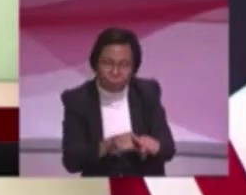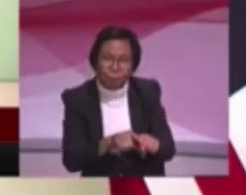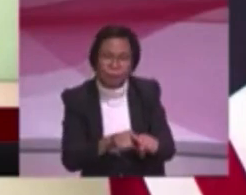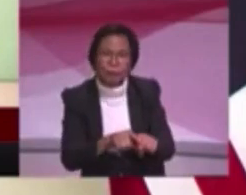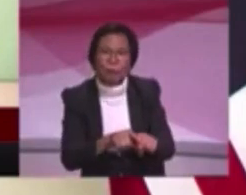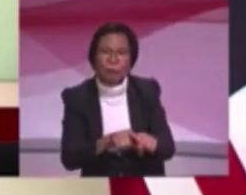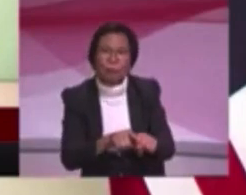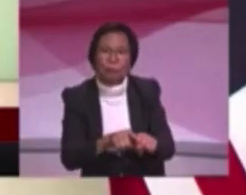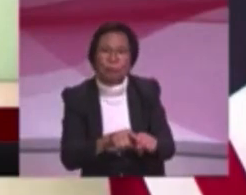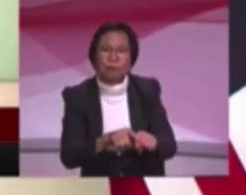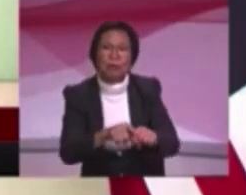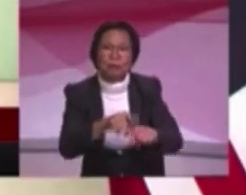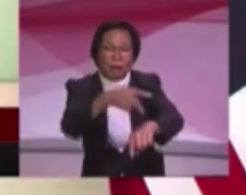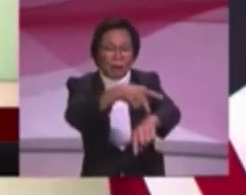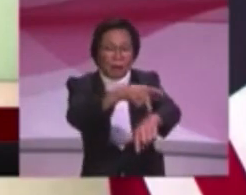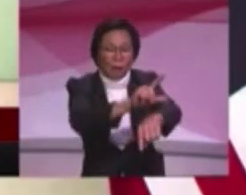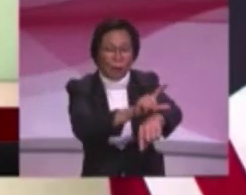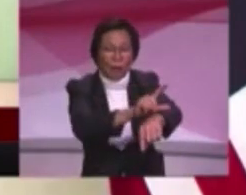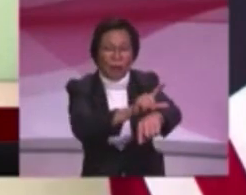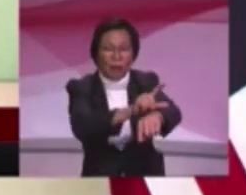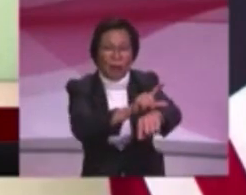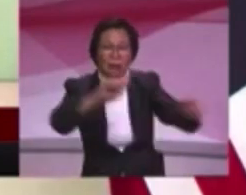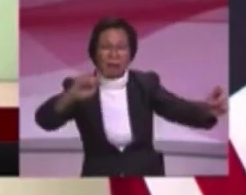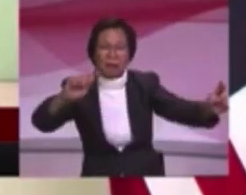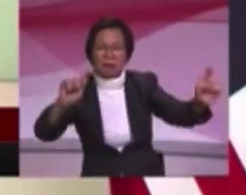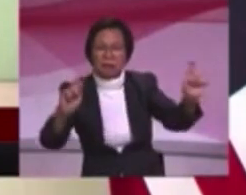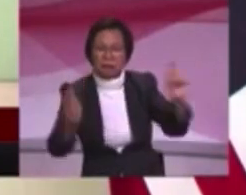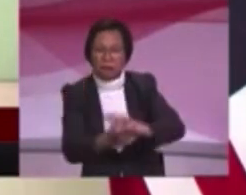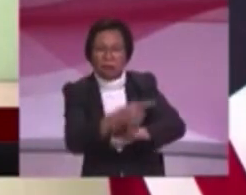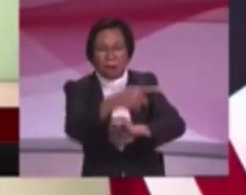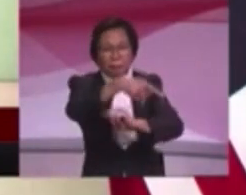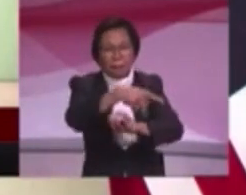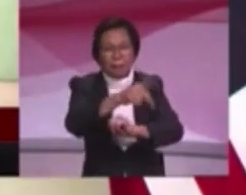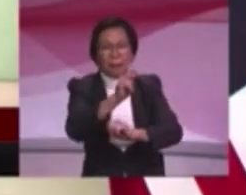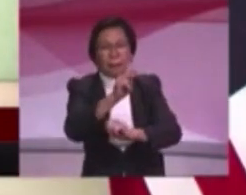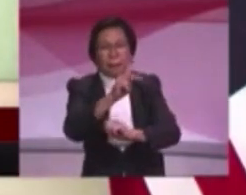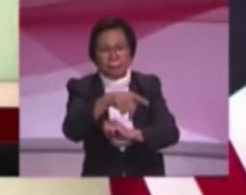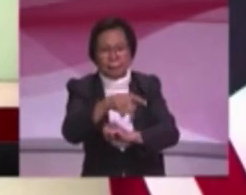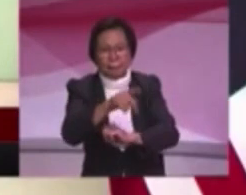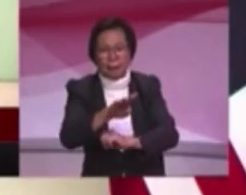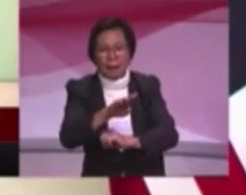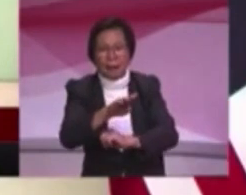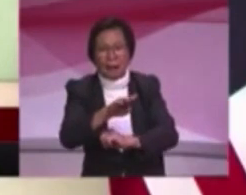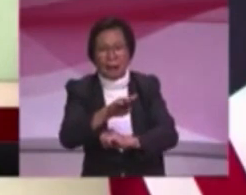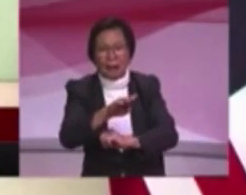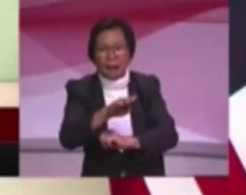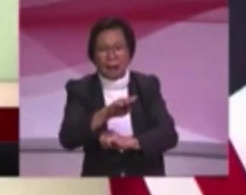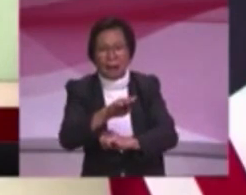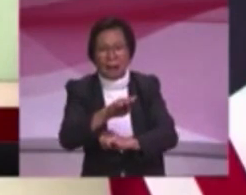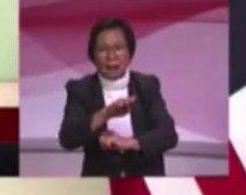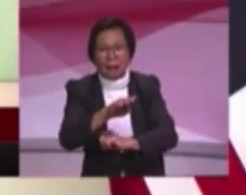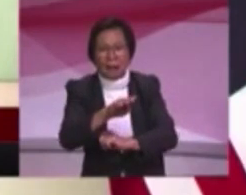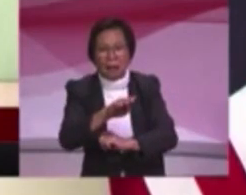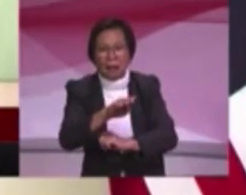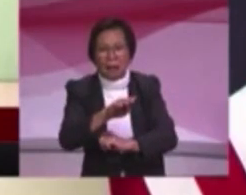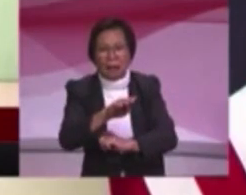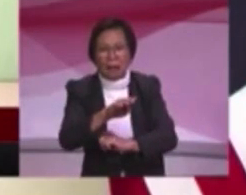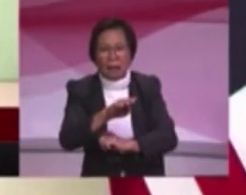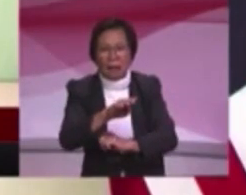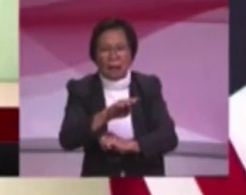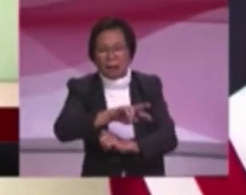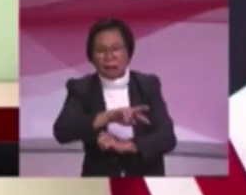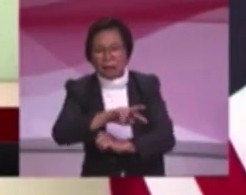untuk menukarkan status Pulau Langkawi daripada PKPB dan PKP ke